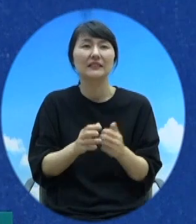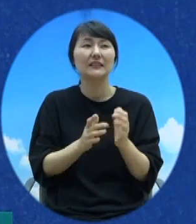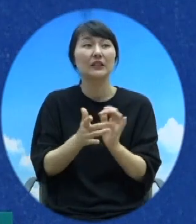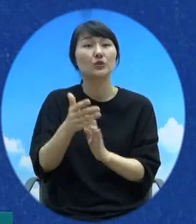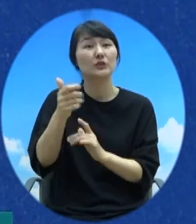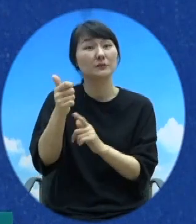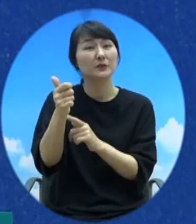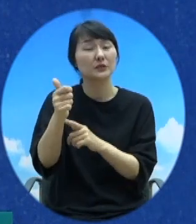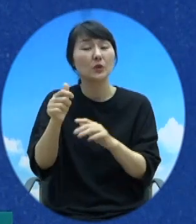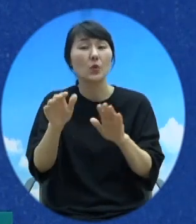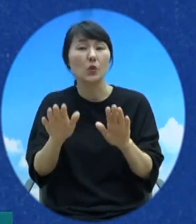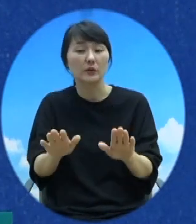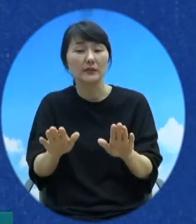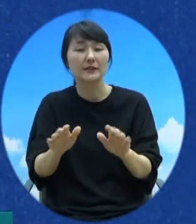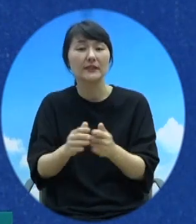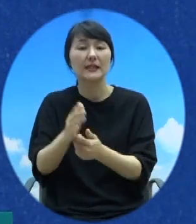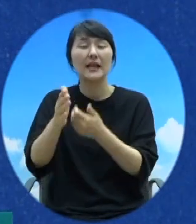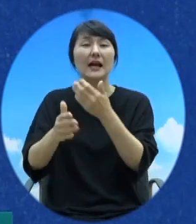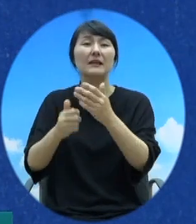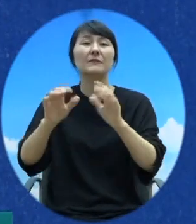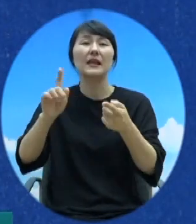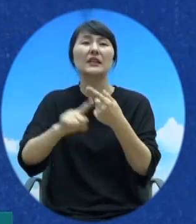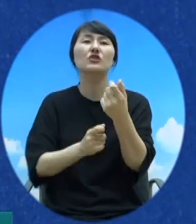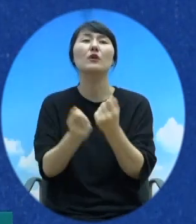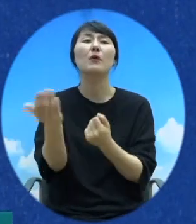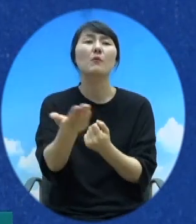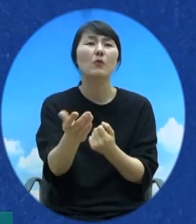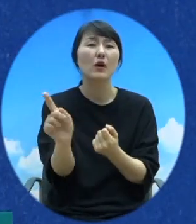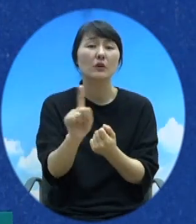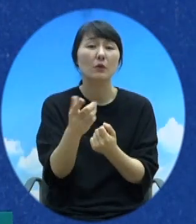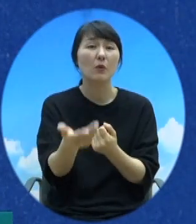예수님은 오늘 하나님 나라는 마치